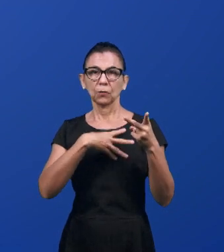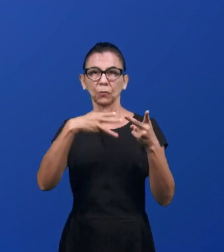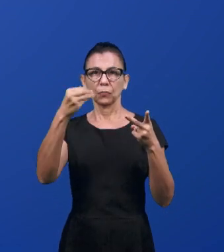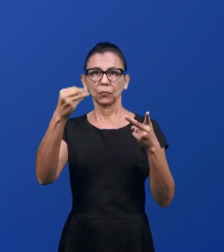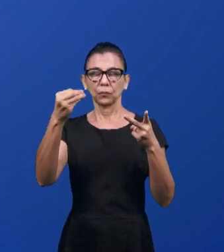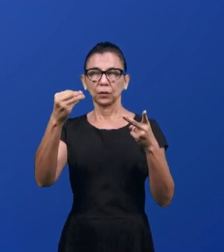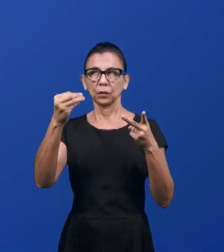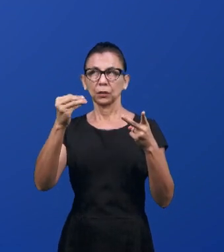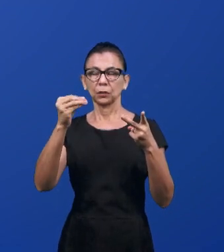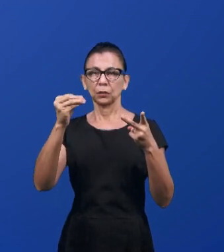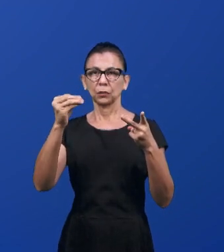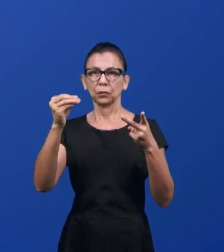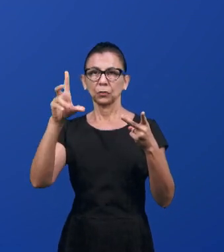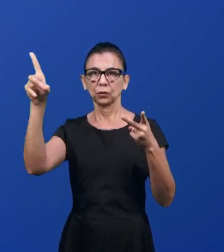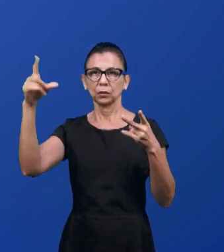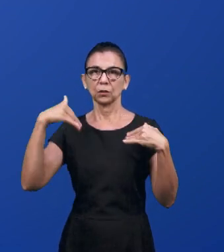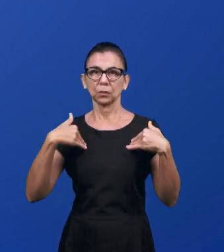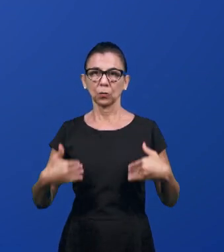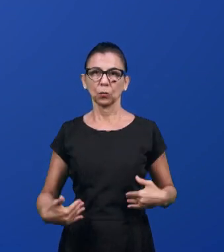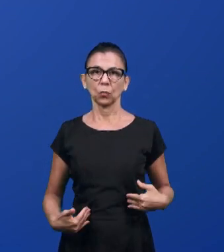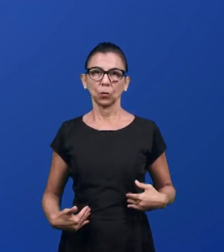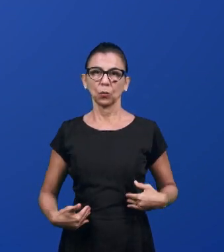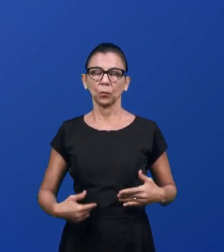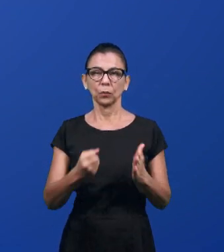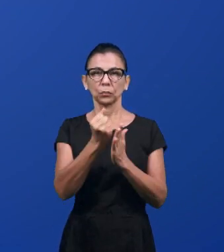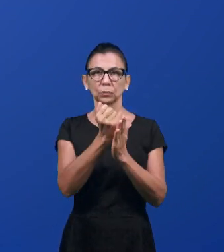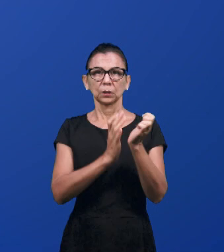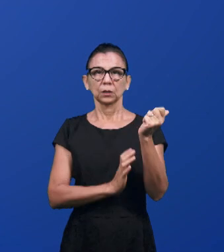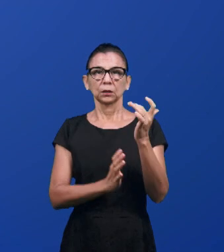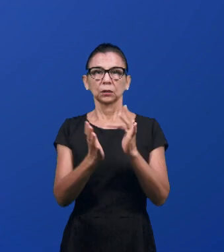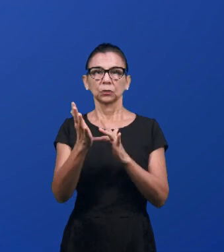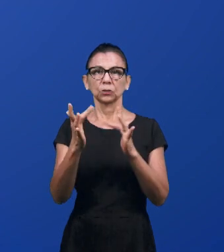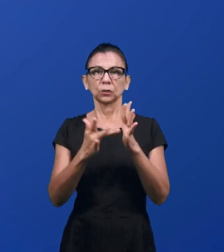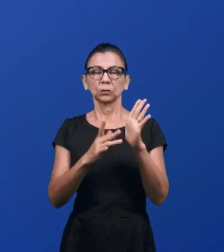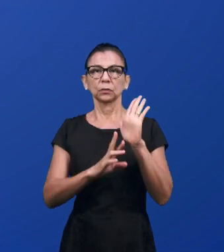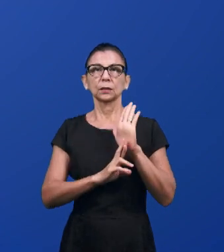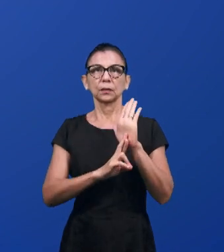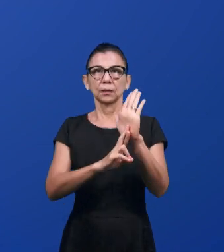le Fils de Dieu et le sang de Jésus, représenté